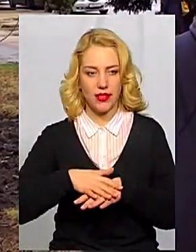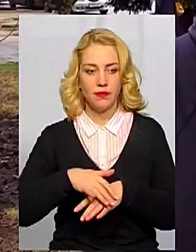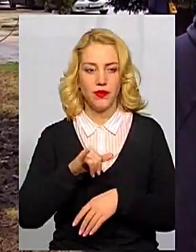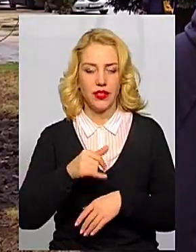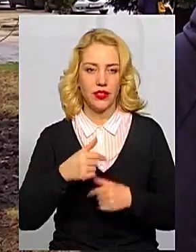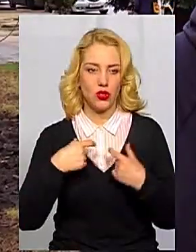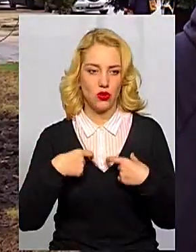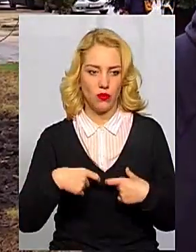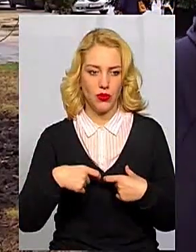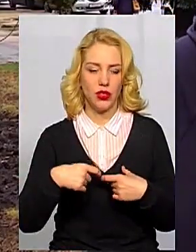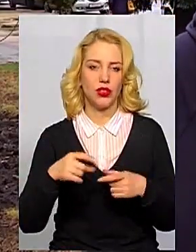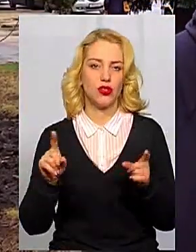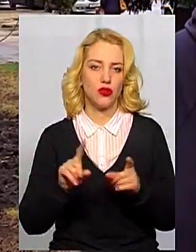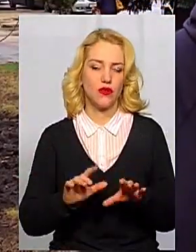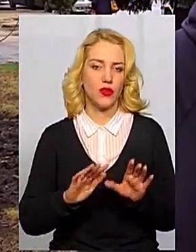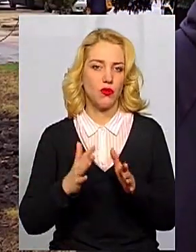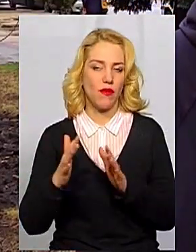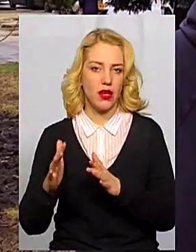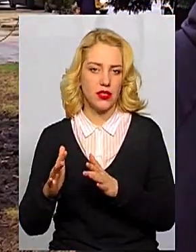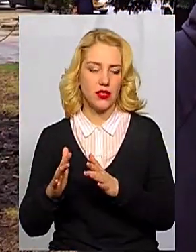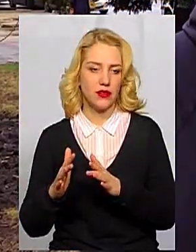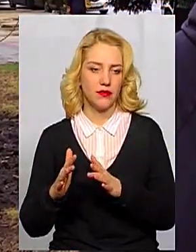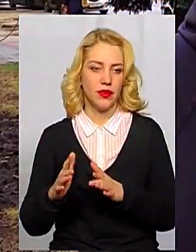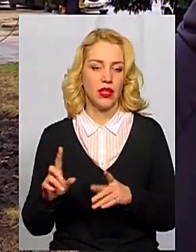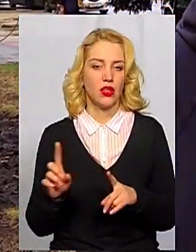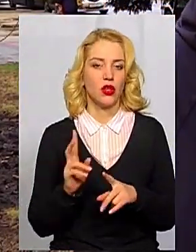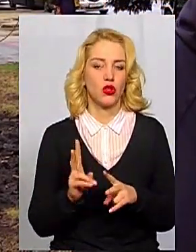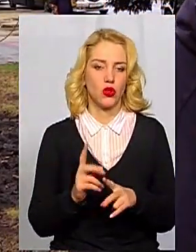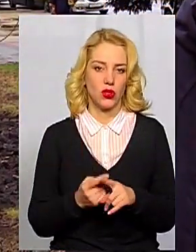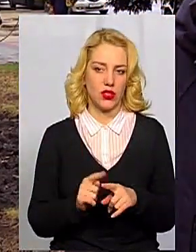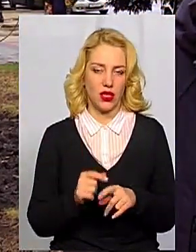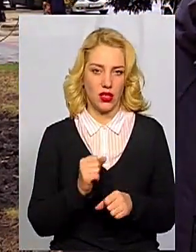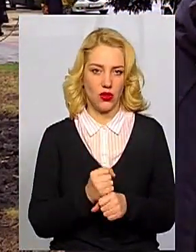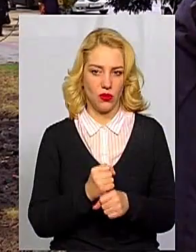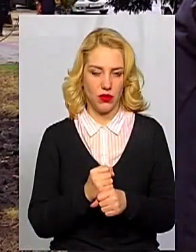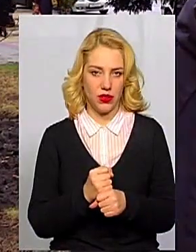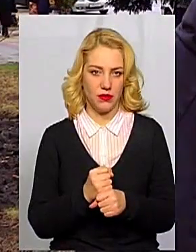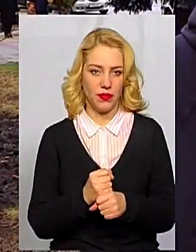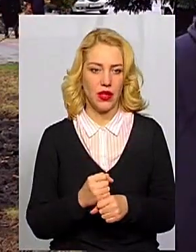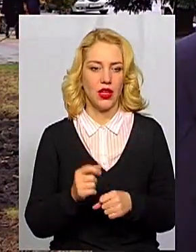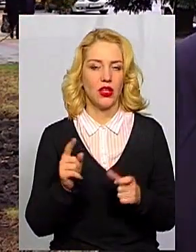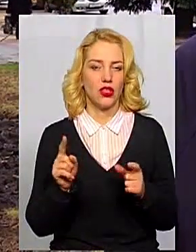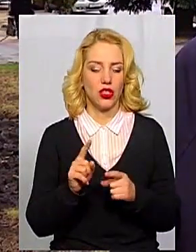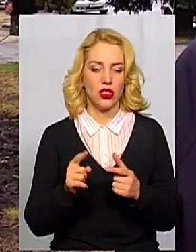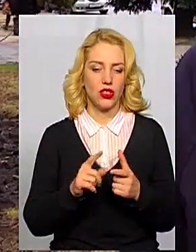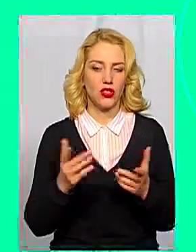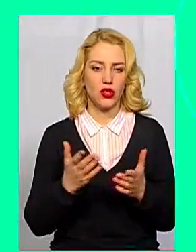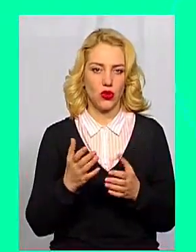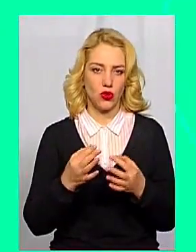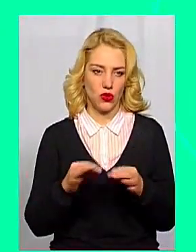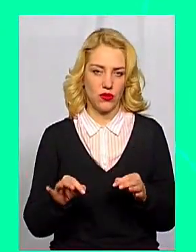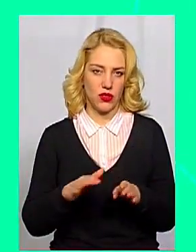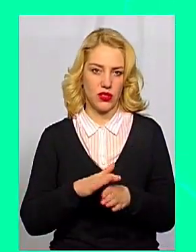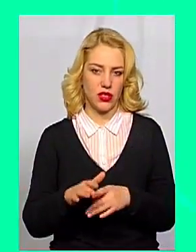собі, що відбувається, і хто це робить безпосередньо, і ще його дозволу здійснюється діяльність.